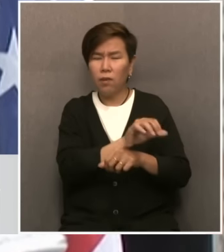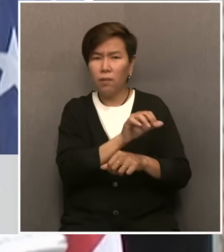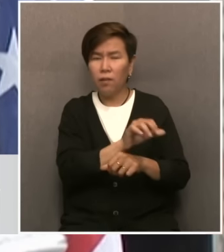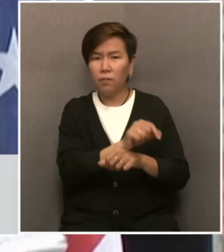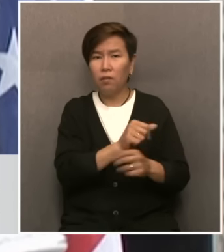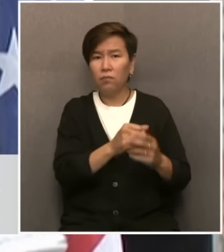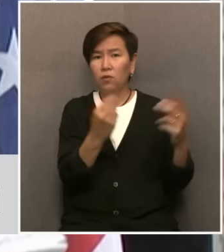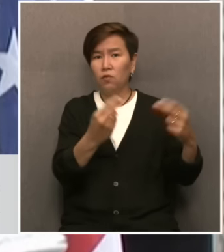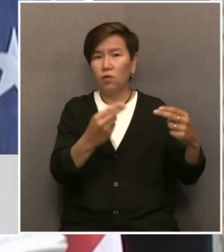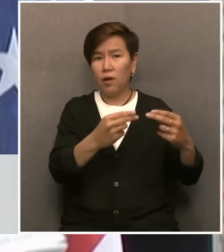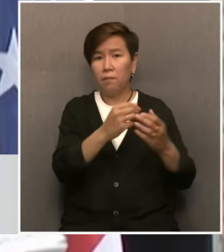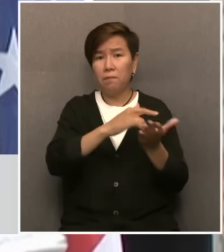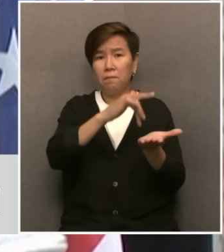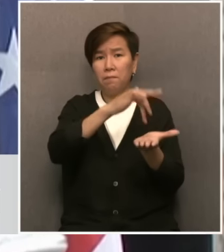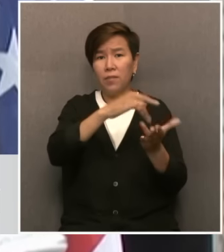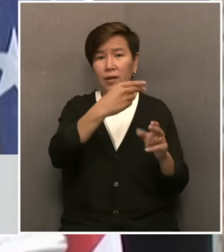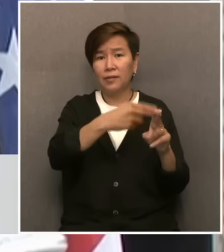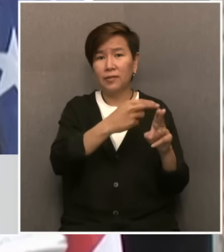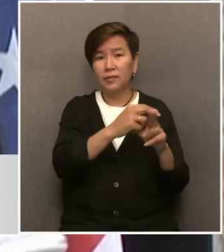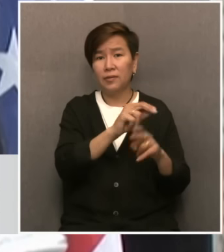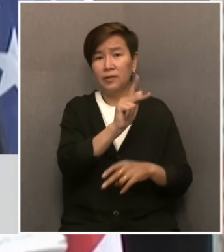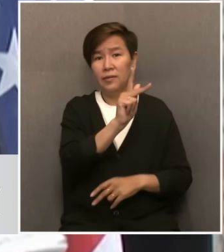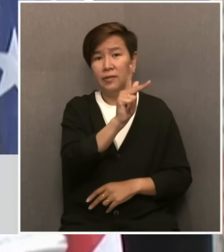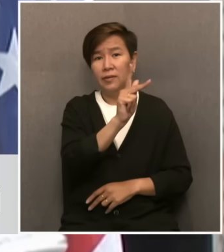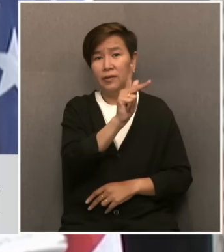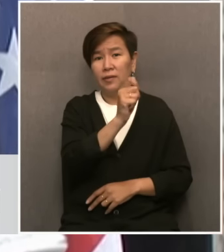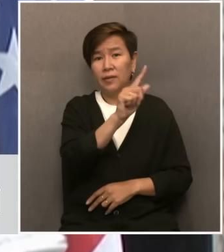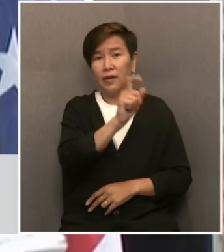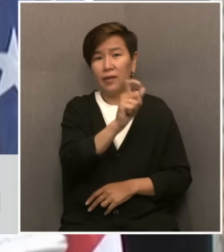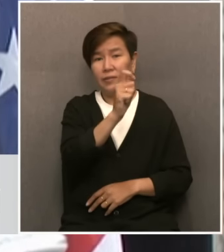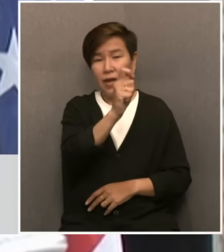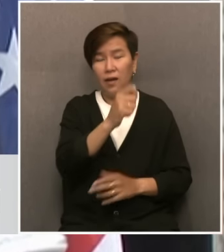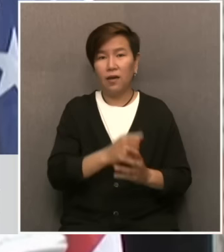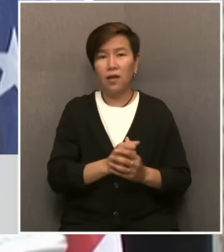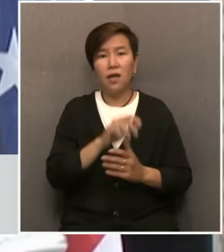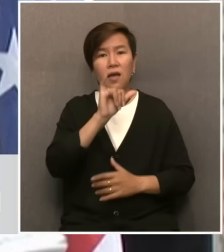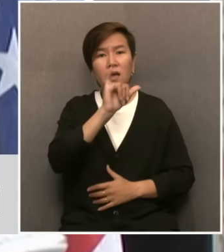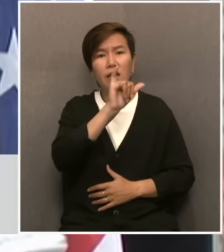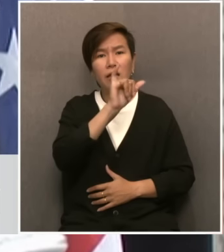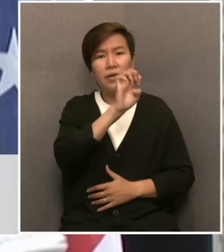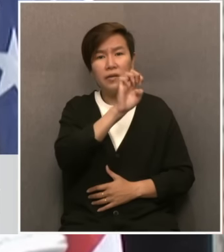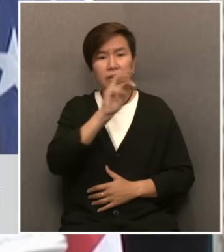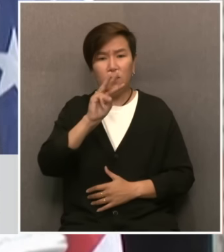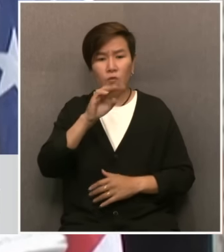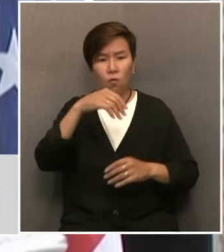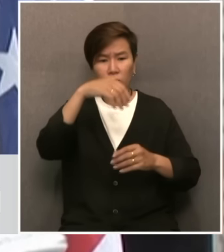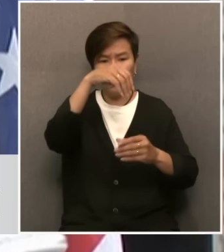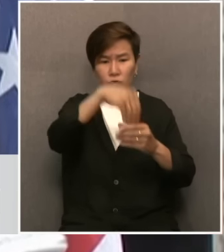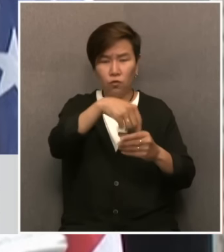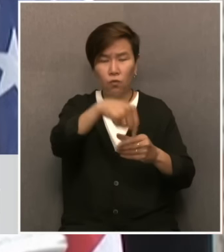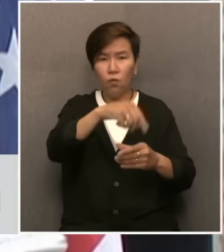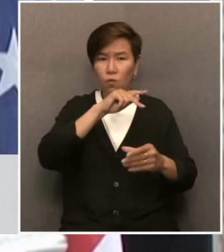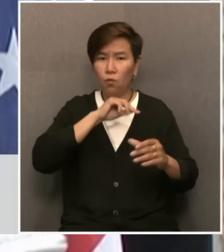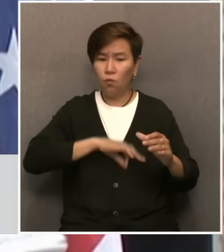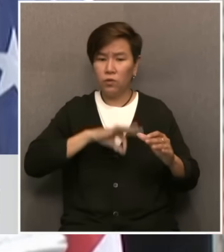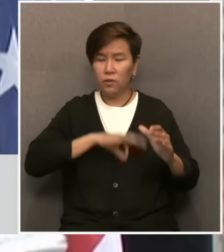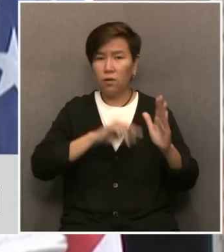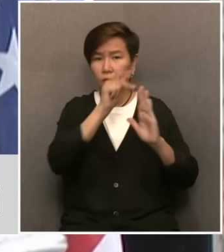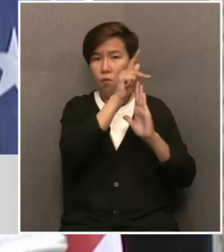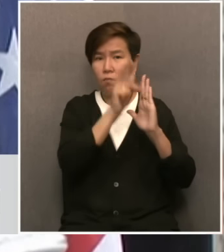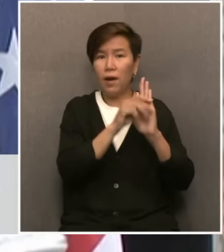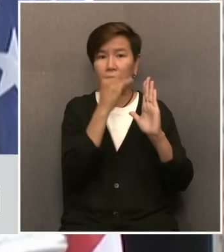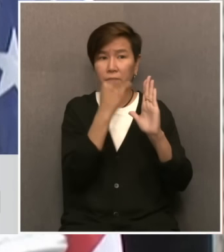ไรก็ตามประชาคมโลกเห็นว่าการตั้งถิ่นฐานชาวยิวในเวสต์แบงก์เป็นการกระทำที่ผิดกฎหมายโดยไมค์ฮักคาบีนะคะเค